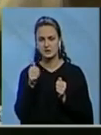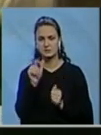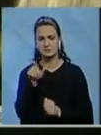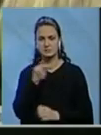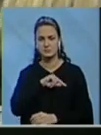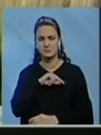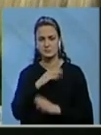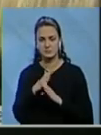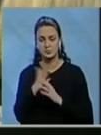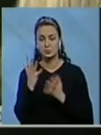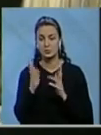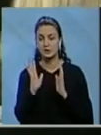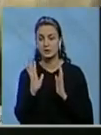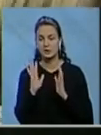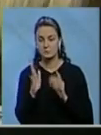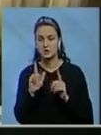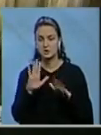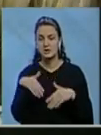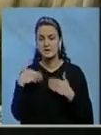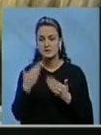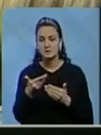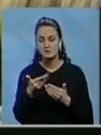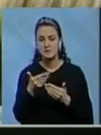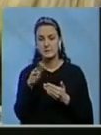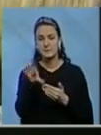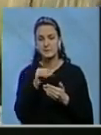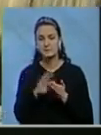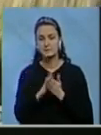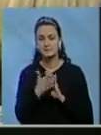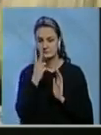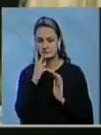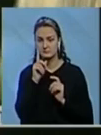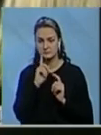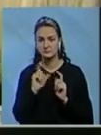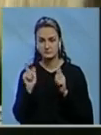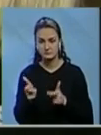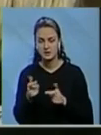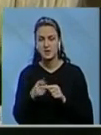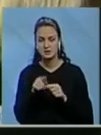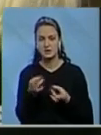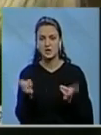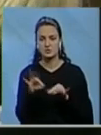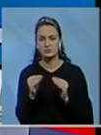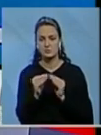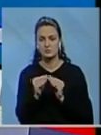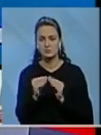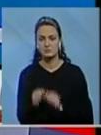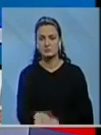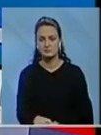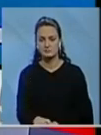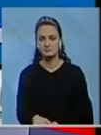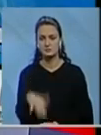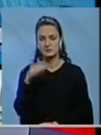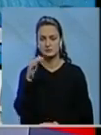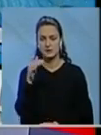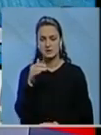კადრები არიან. თუ მოხდება შეთავაზებებისა და პირობების დაკმაყოფილება ორმხრივად, ბუნებრივია ასეთი კადრები დარჩებიან.